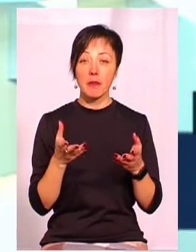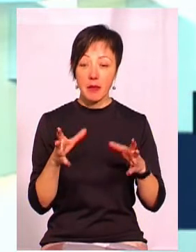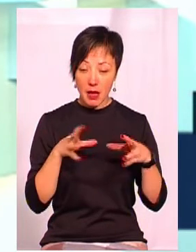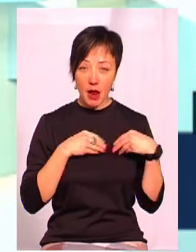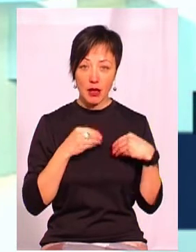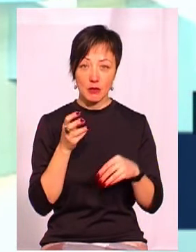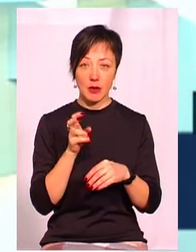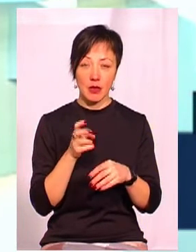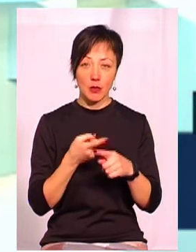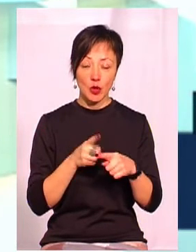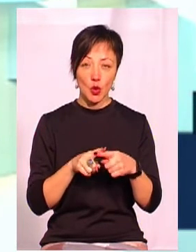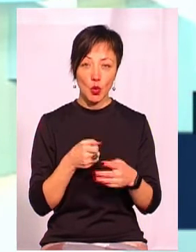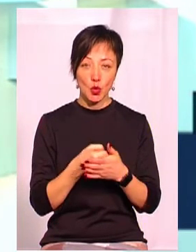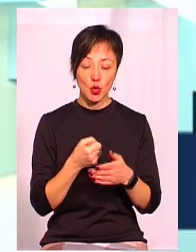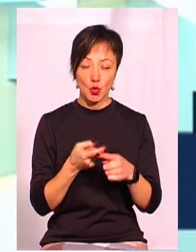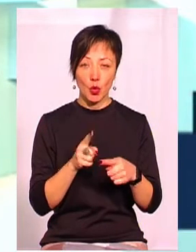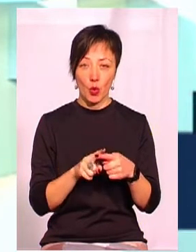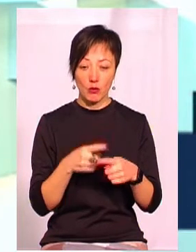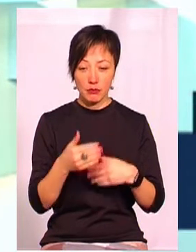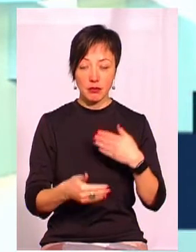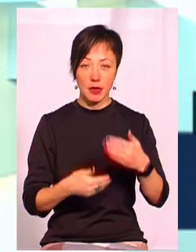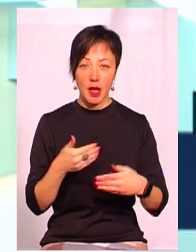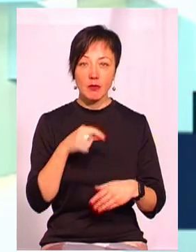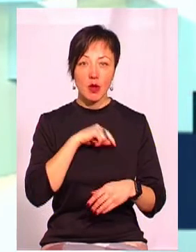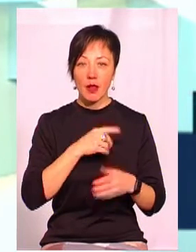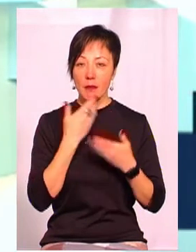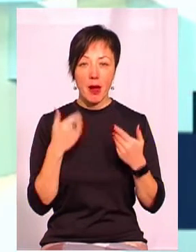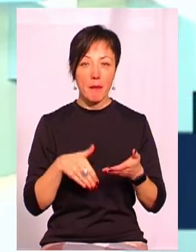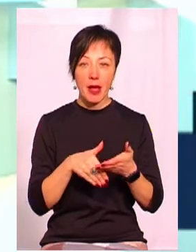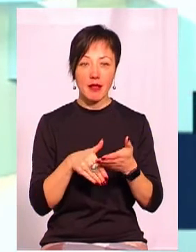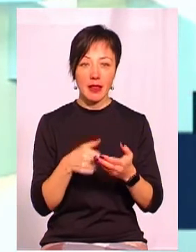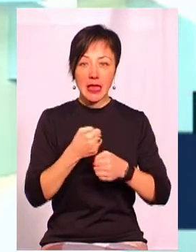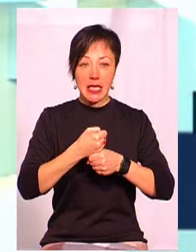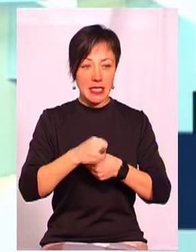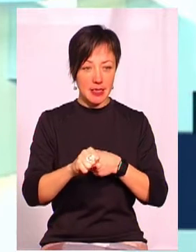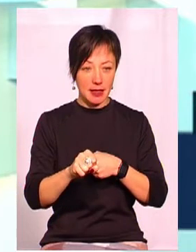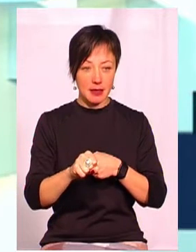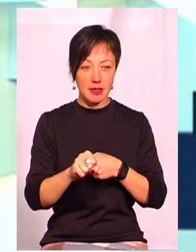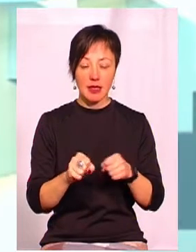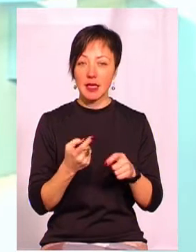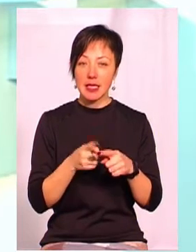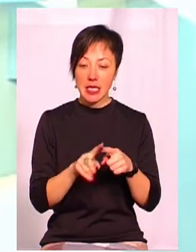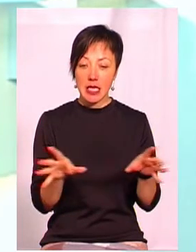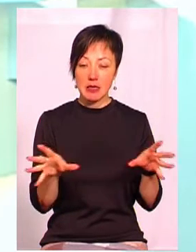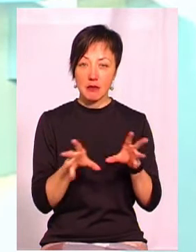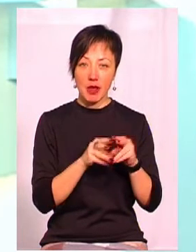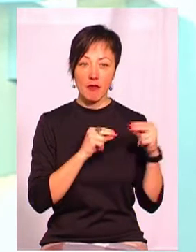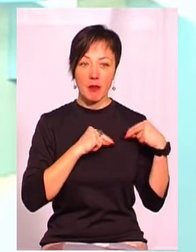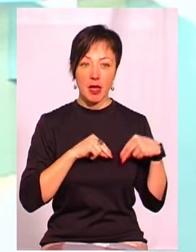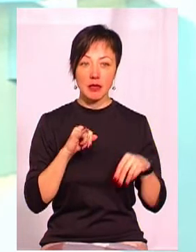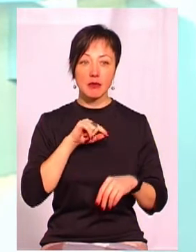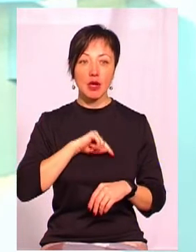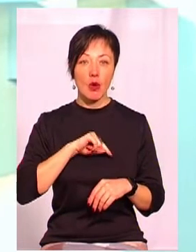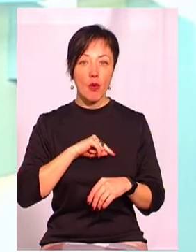Ми разом йдемо до цього. Взагалі, в психології немає таких методів насильницьких. Це співпраця.